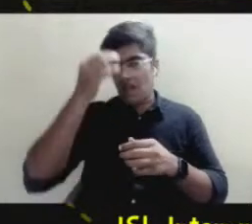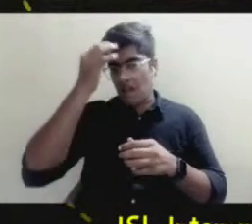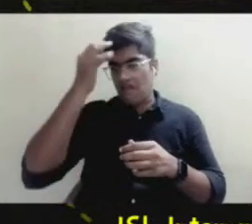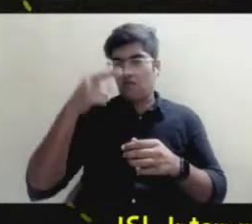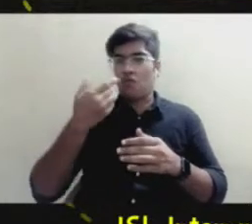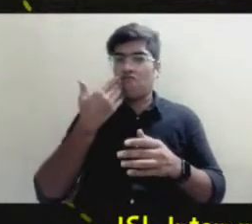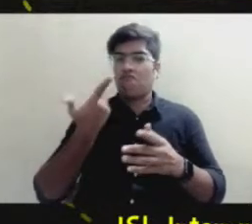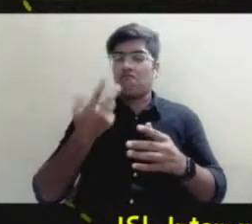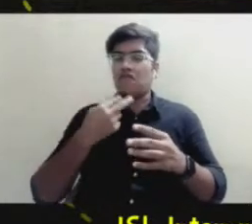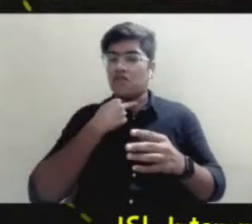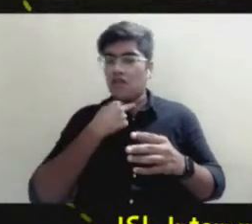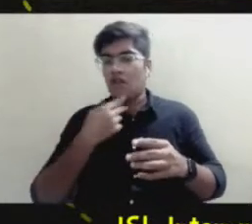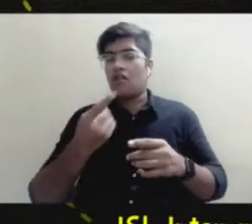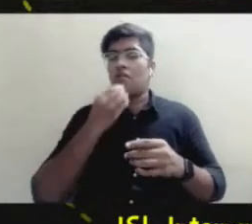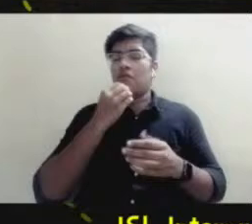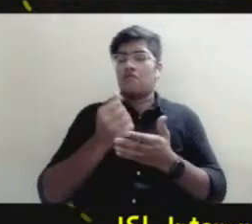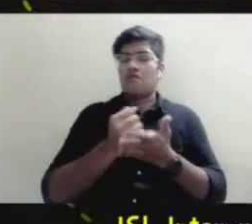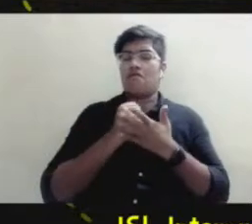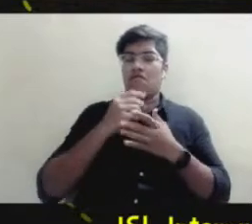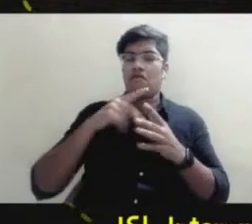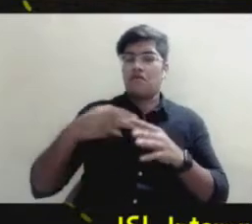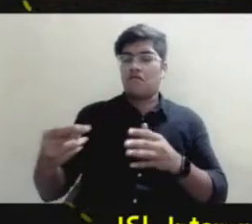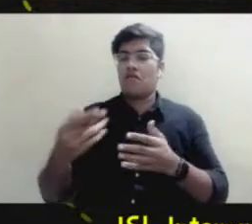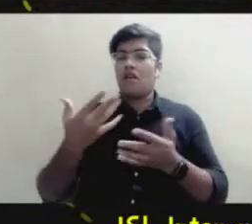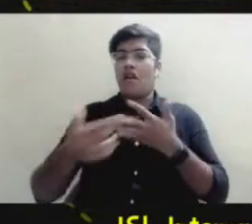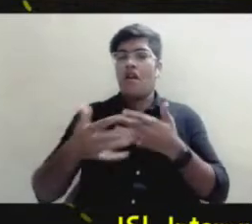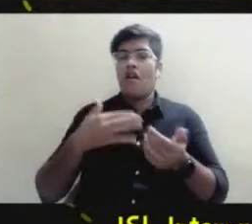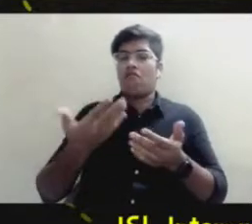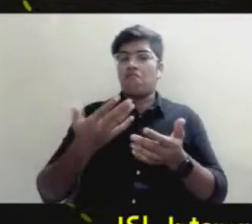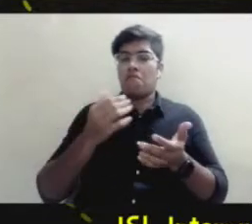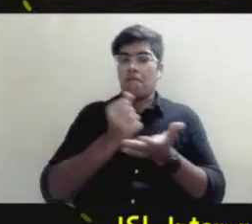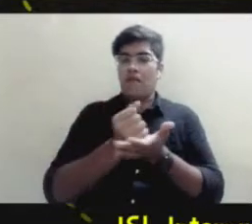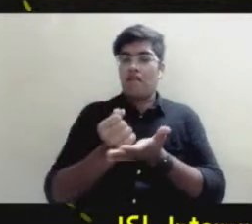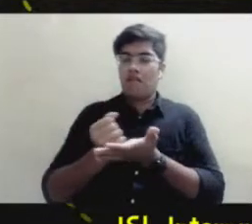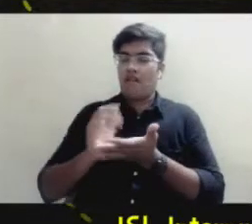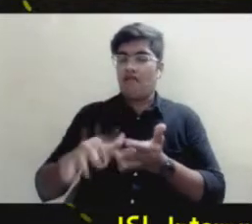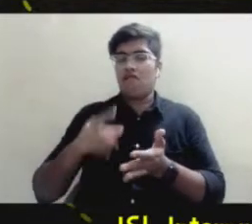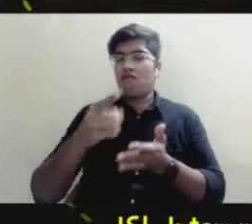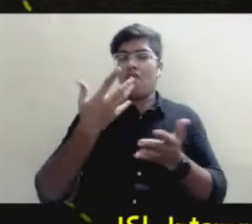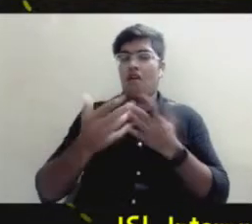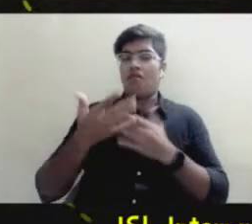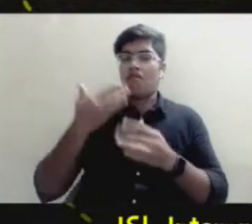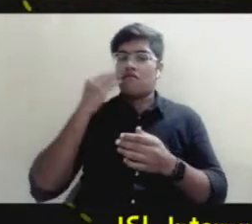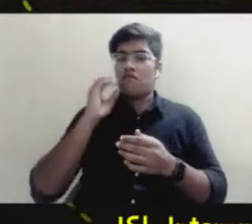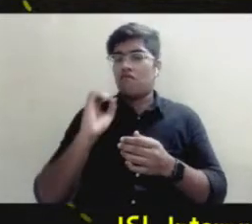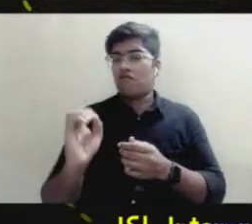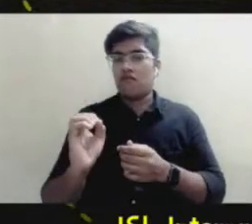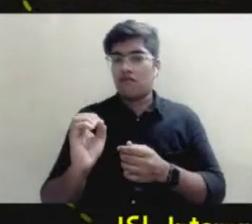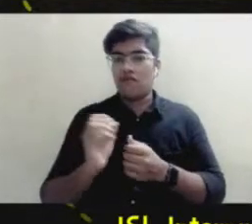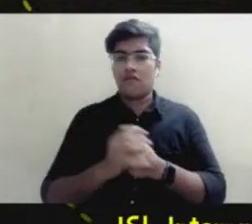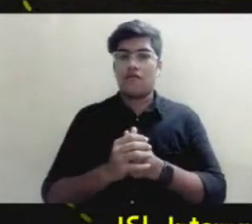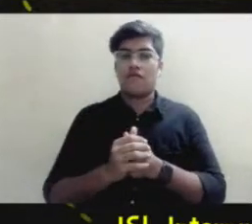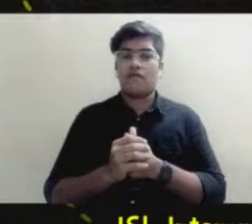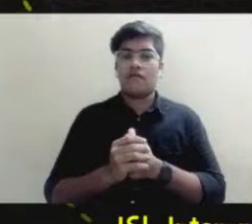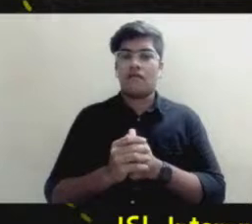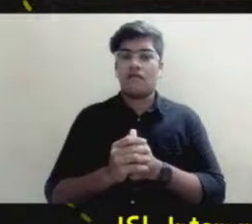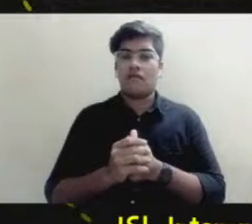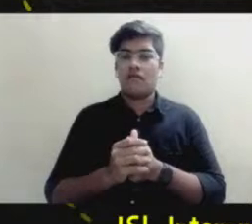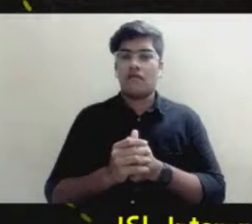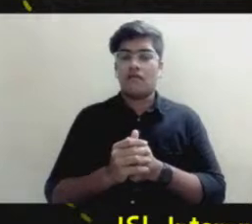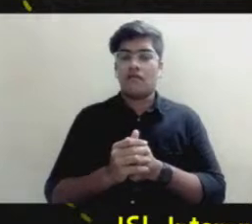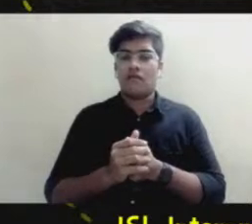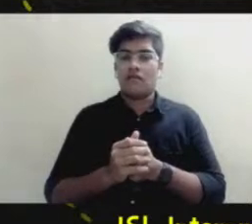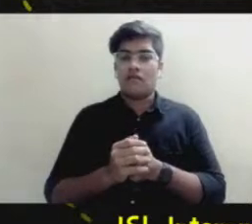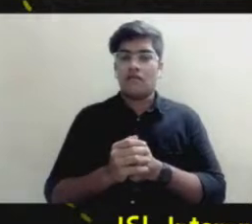हाथन मेहंदी लगी मोरे बालम